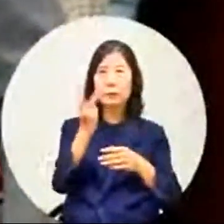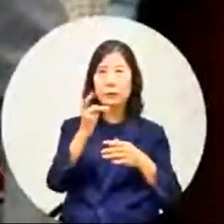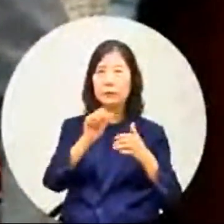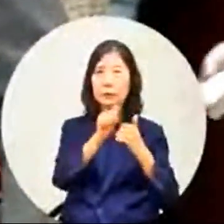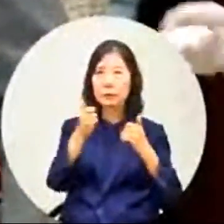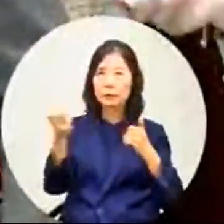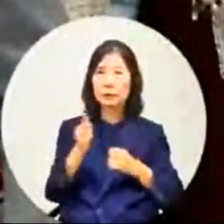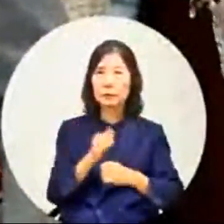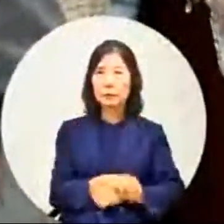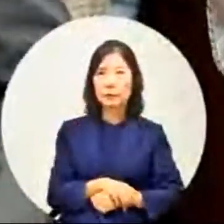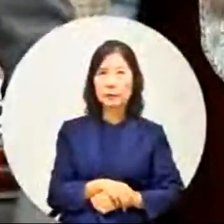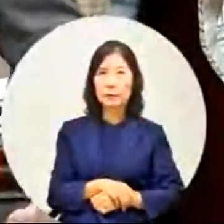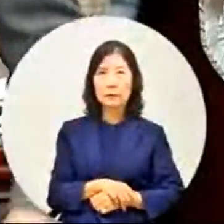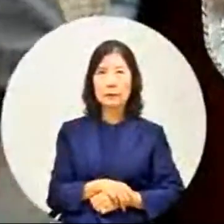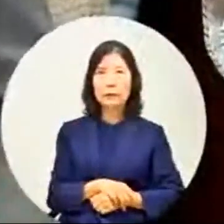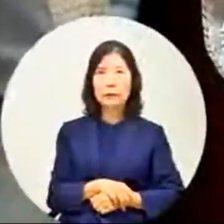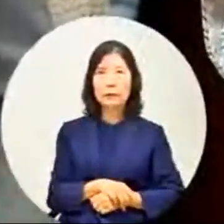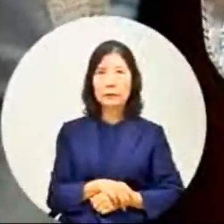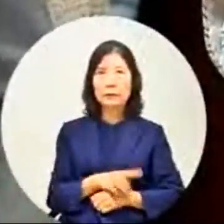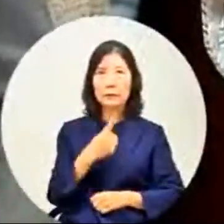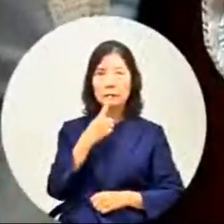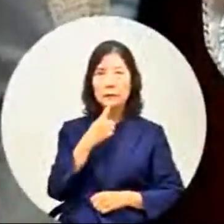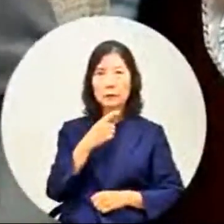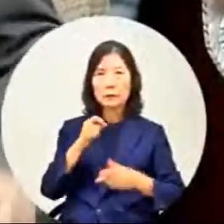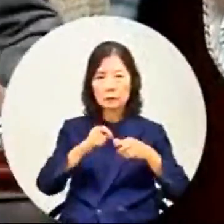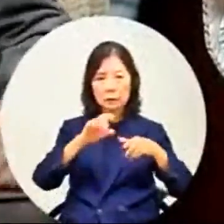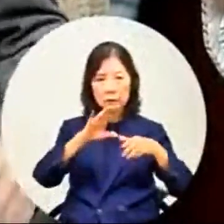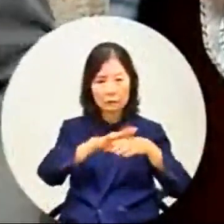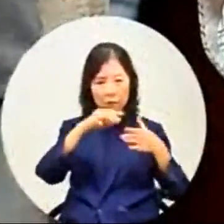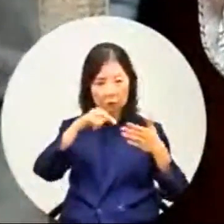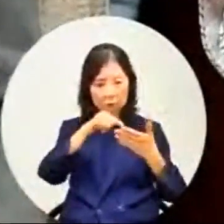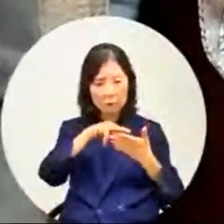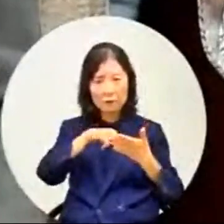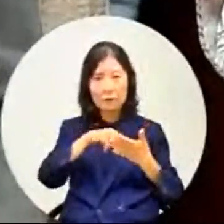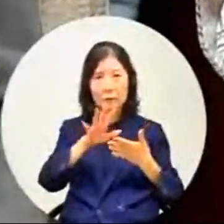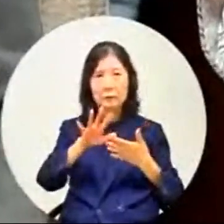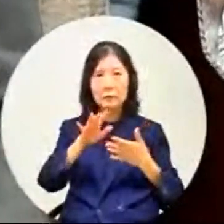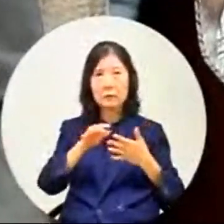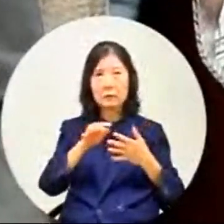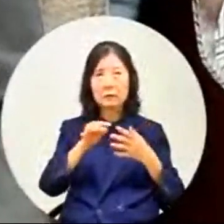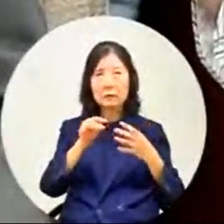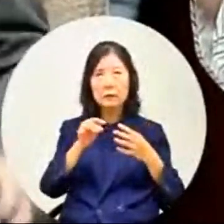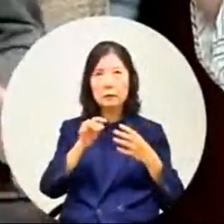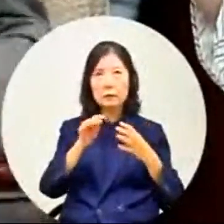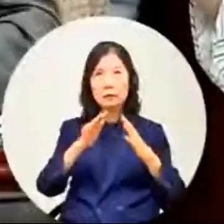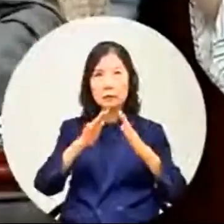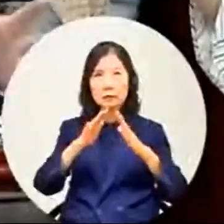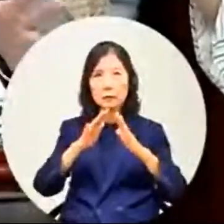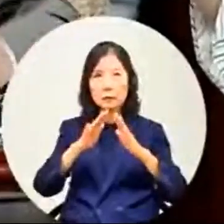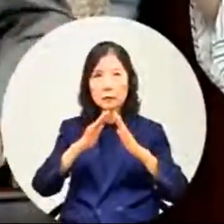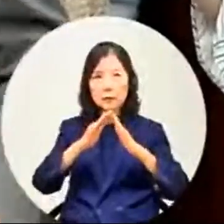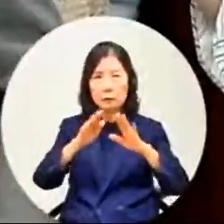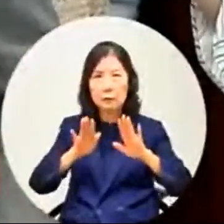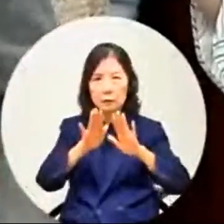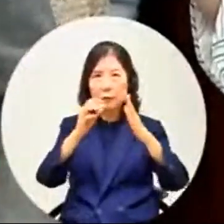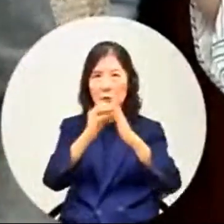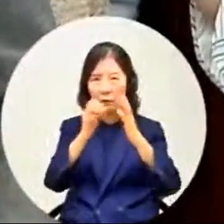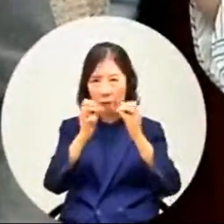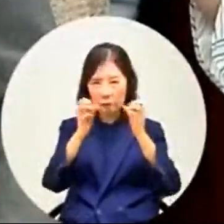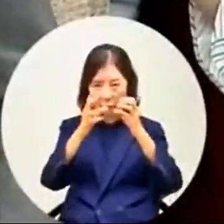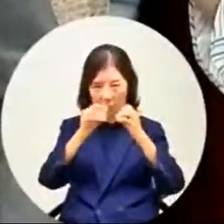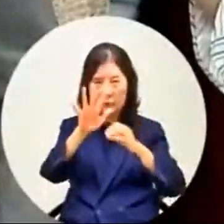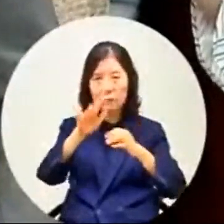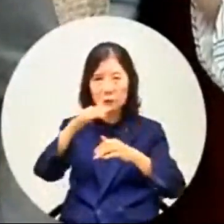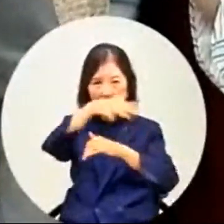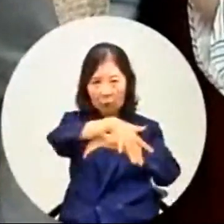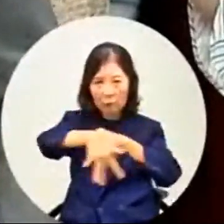啊。那原则上是这样了，我从整个公文上面，那当然是有会估， 都发局，因为这个整个涉及到整个跨区